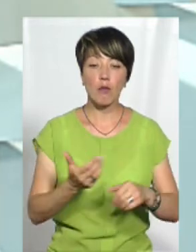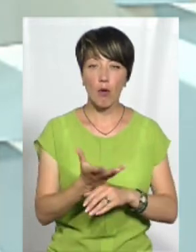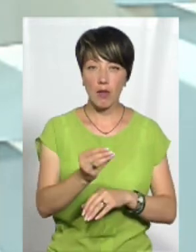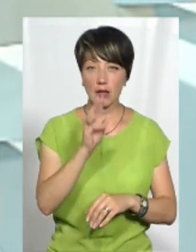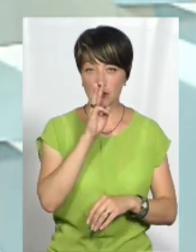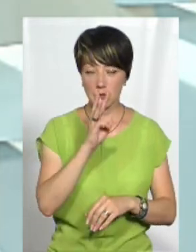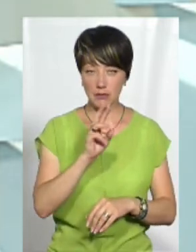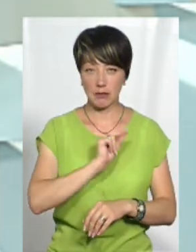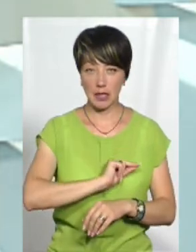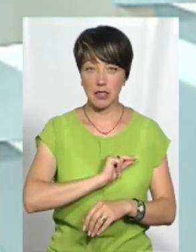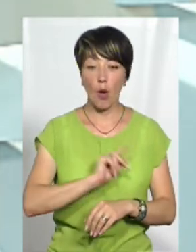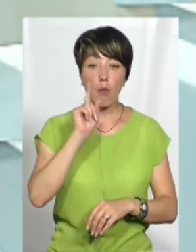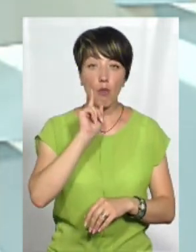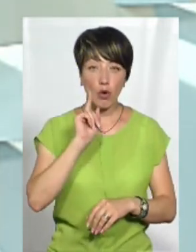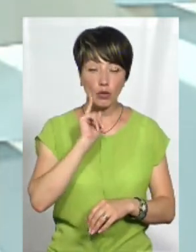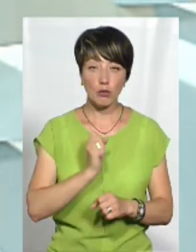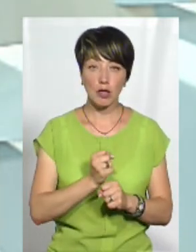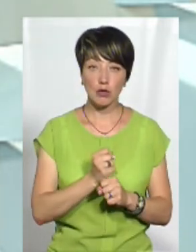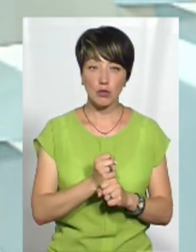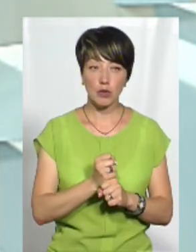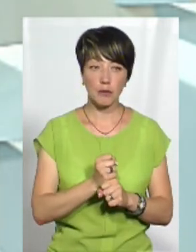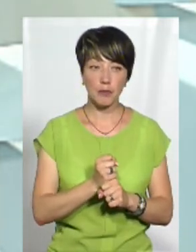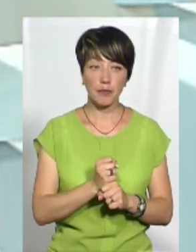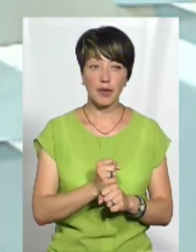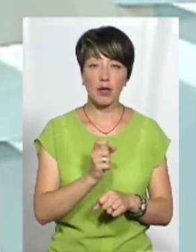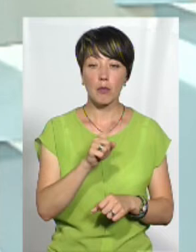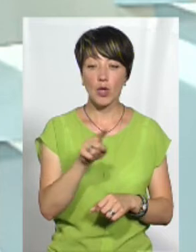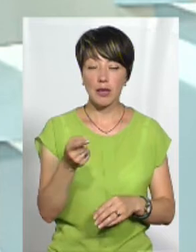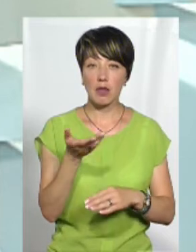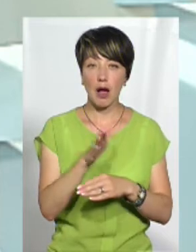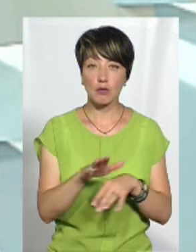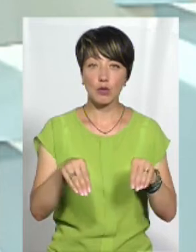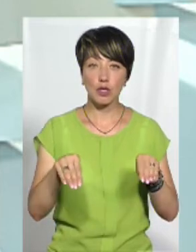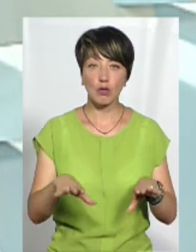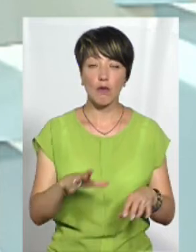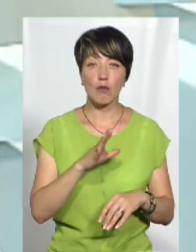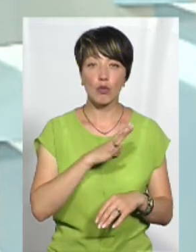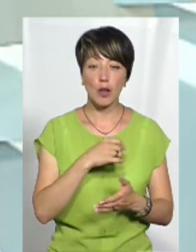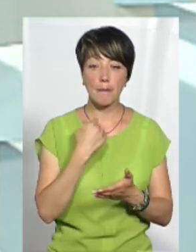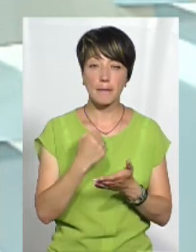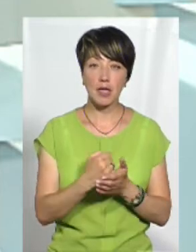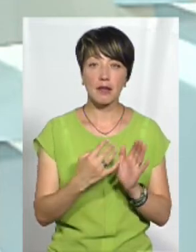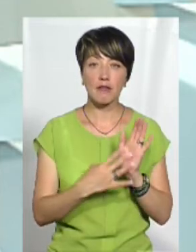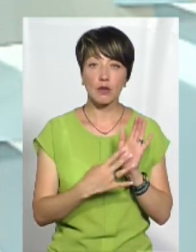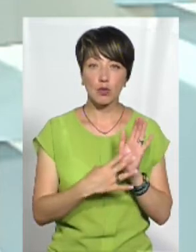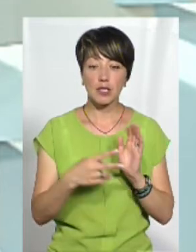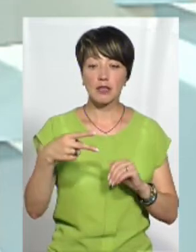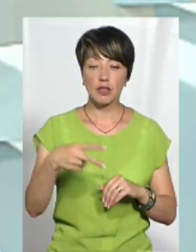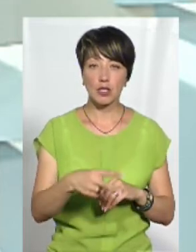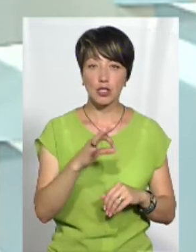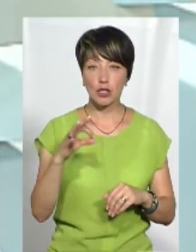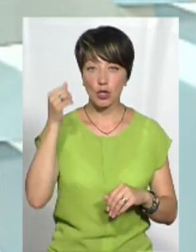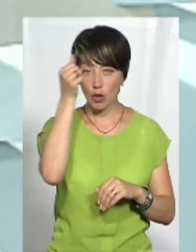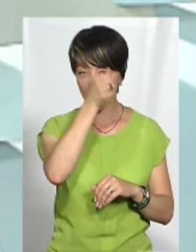праці. Там поки що ми працюємо по тим наказам, постановам, які були прийняті в 90-ті, 2000-ті